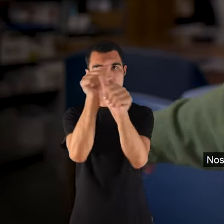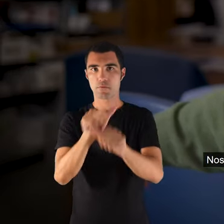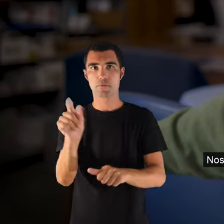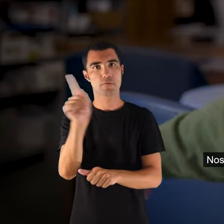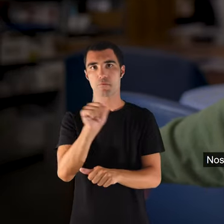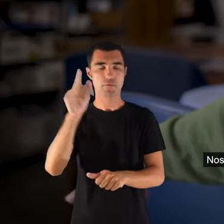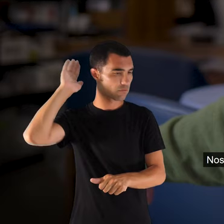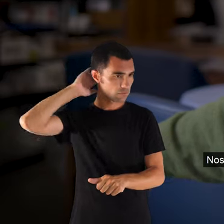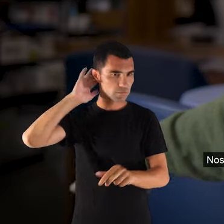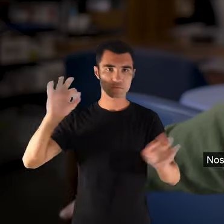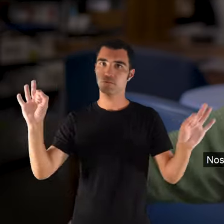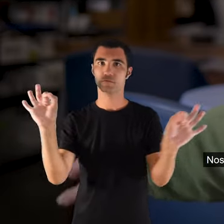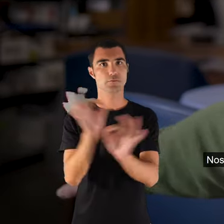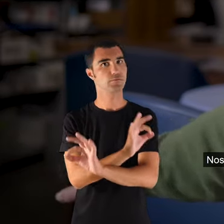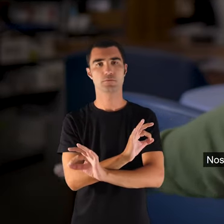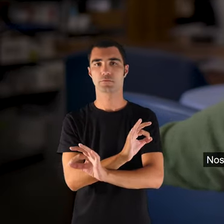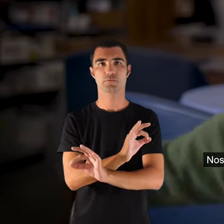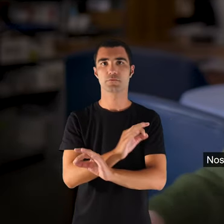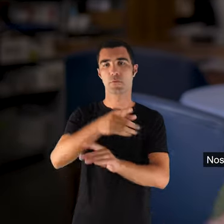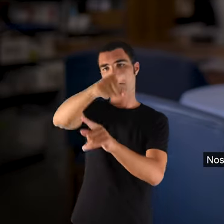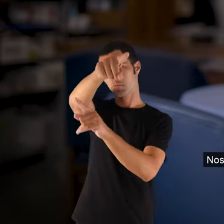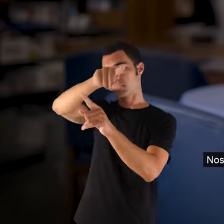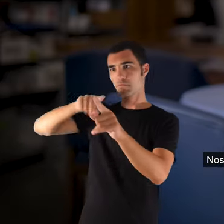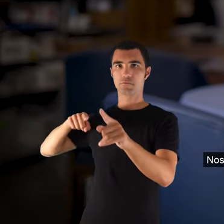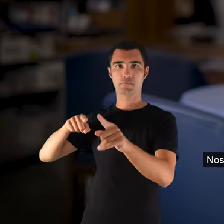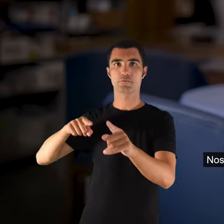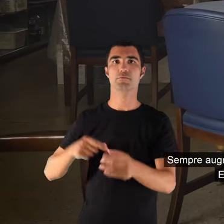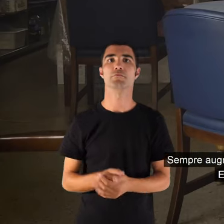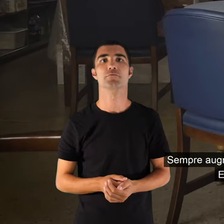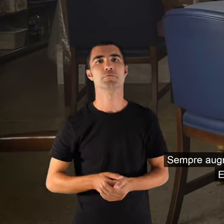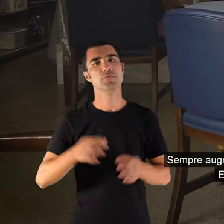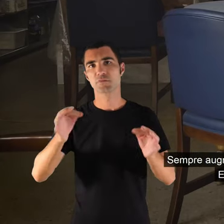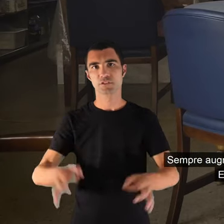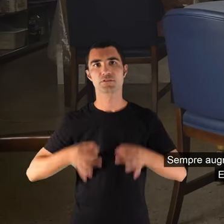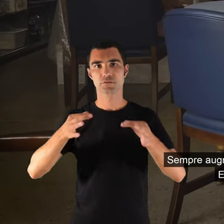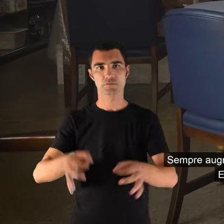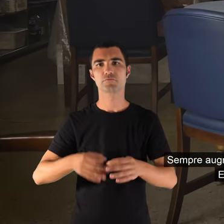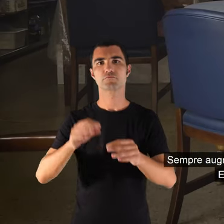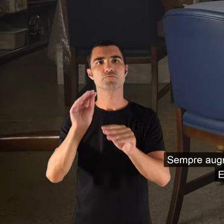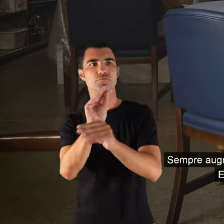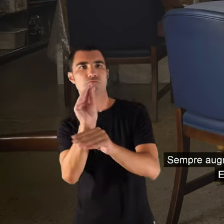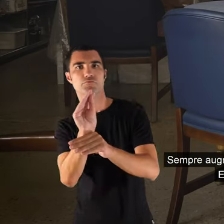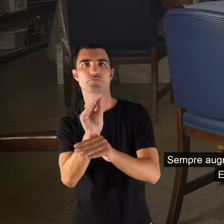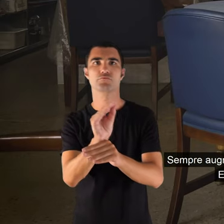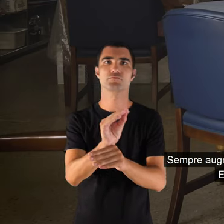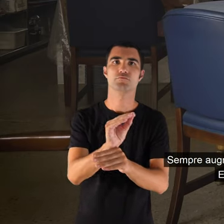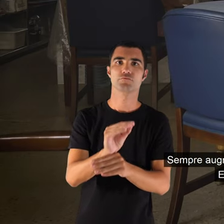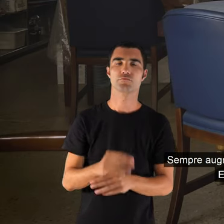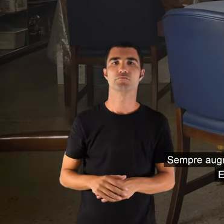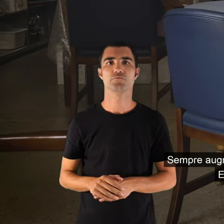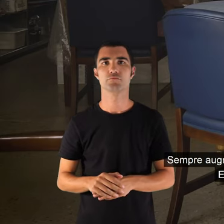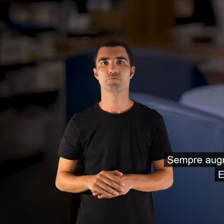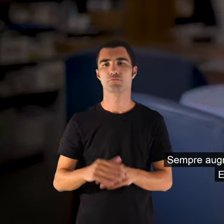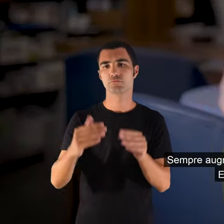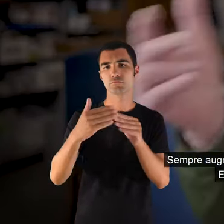ni a darrere, que no sé si la mitjana, ja no me'n record. Sempre augmentàrem. Els nens eren